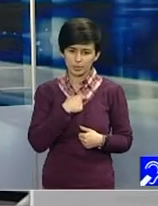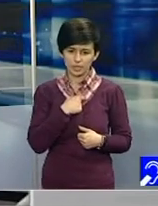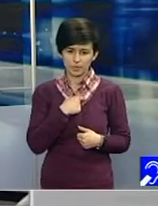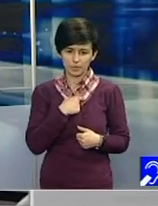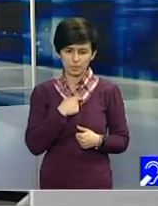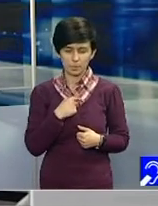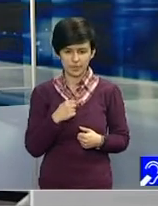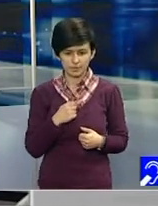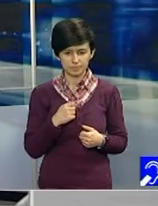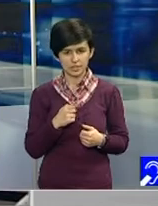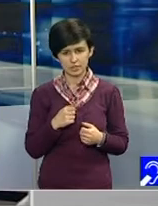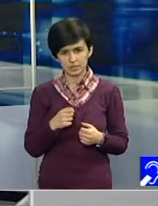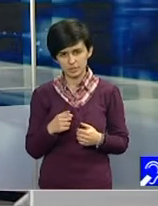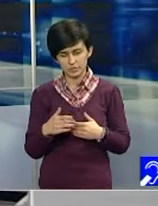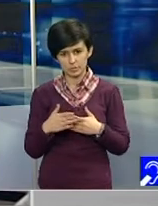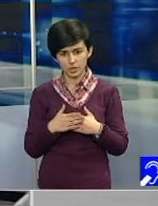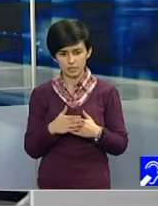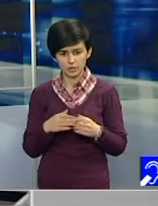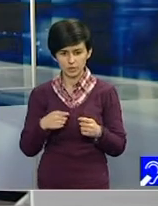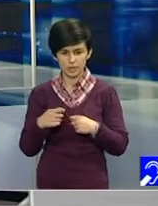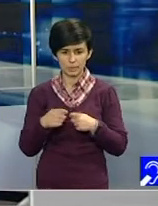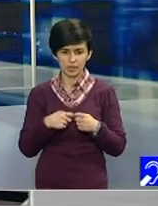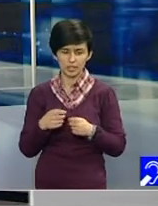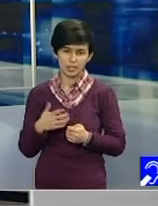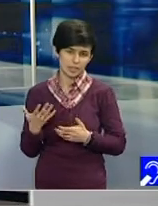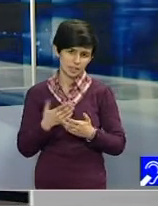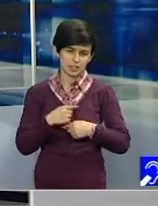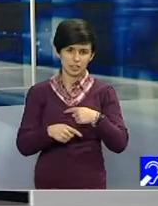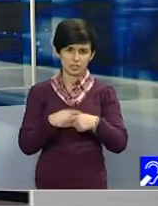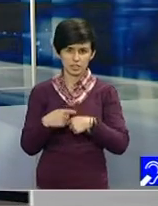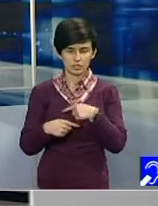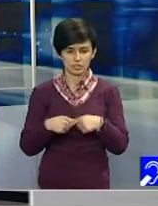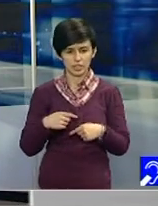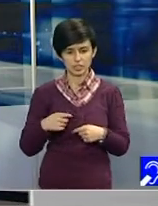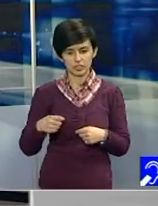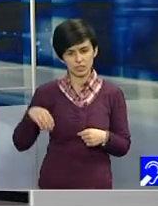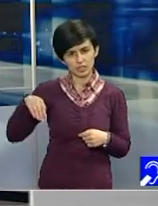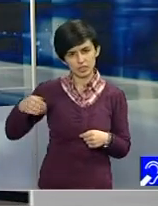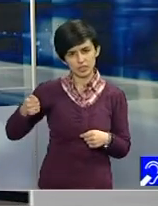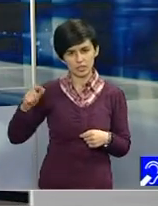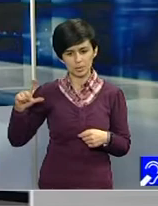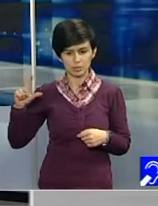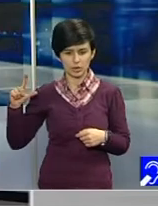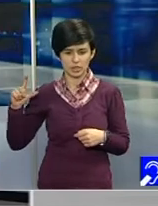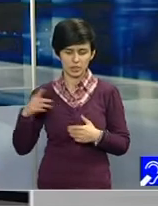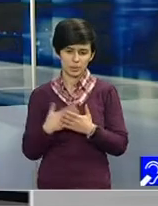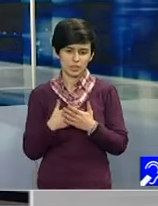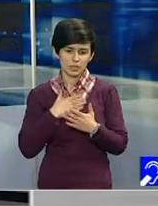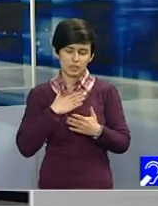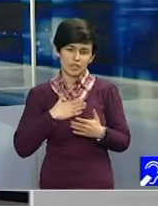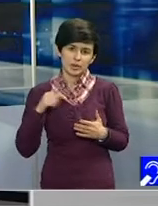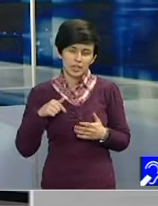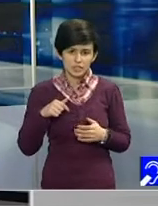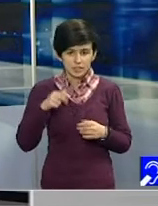că campania se desfășoară și în mall-uri, unde există un trafic mare de persoane, în sensul că am vrea foarte mult ca acest mesaj să ajungă